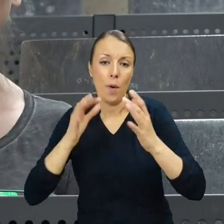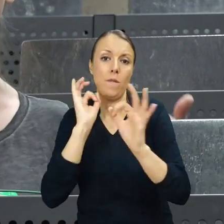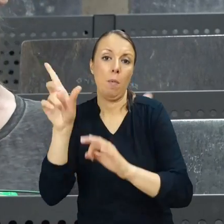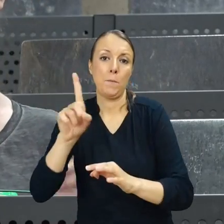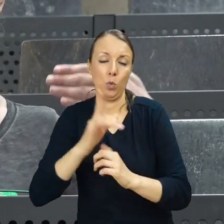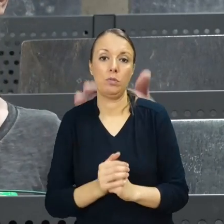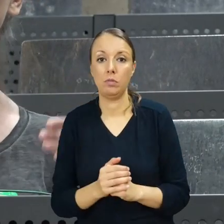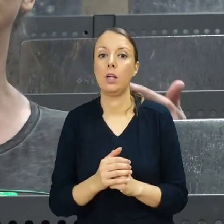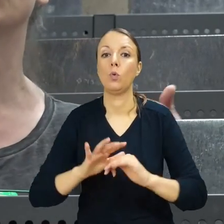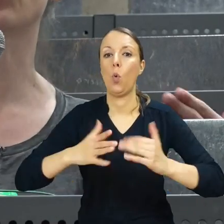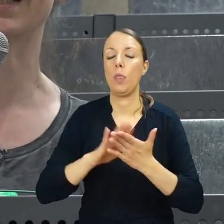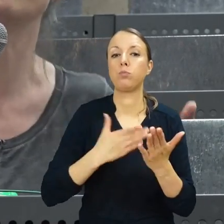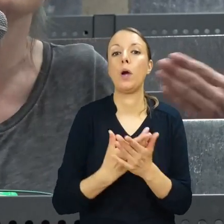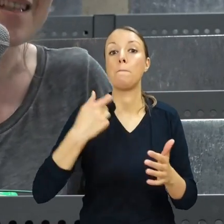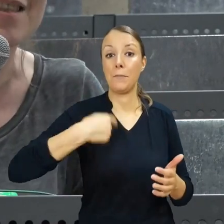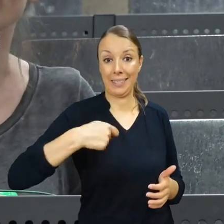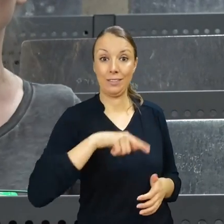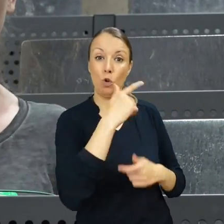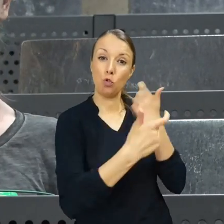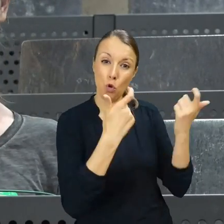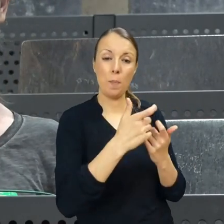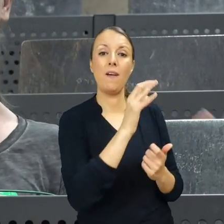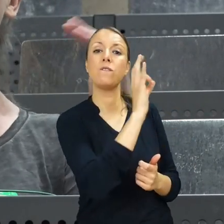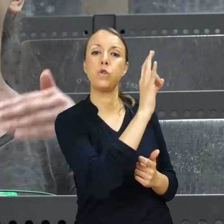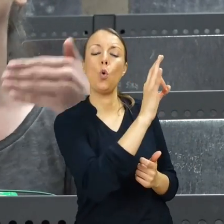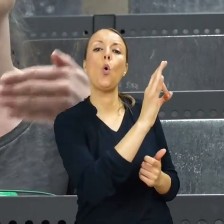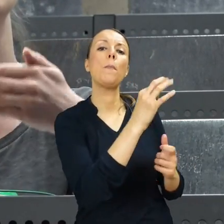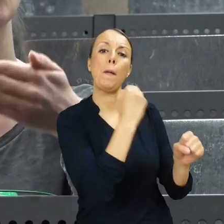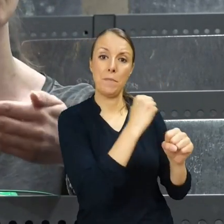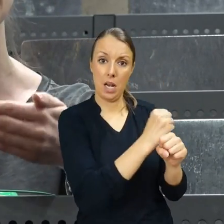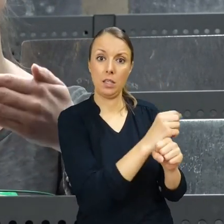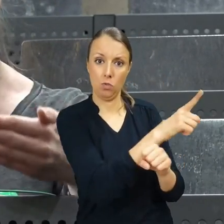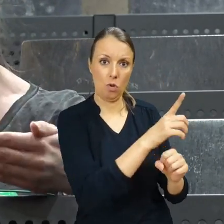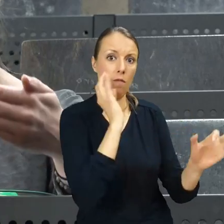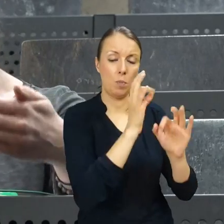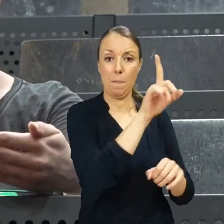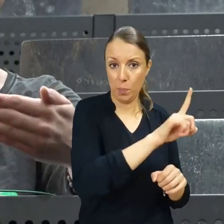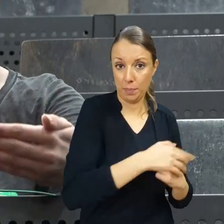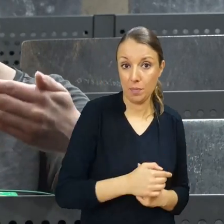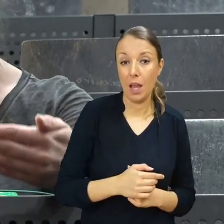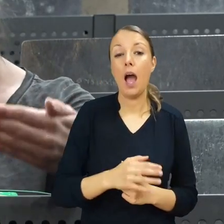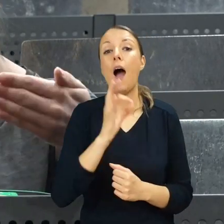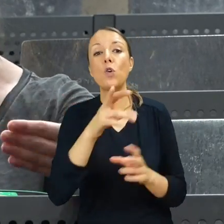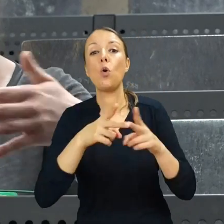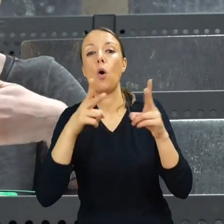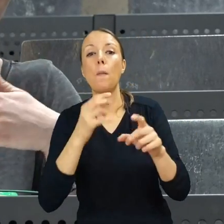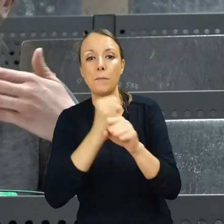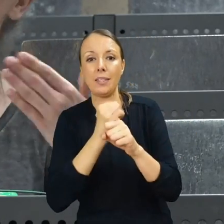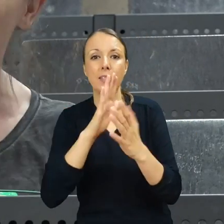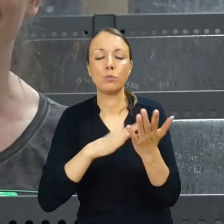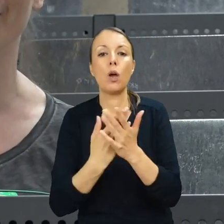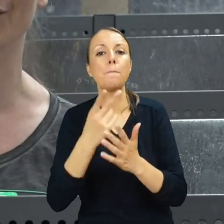robi prezydent w ramach swojego bycia organem jest informacją publiczną. A to, jakie on w trakcie pracy pali na przykład markę